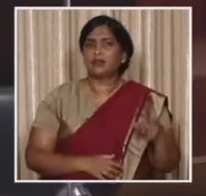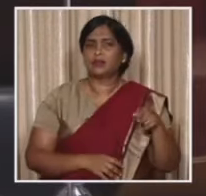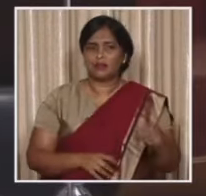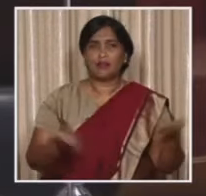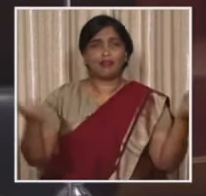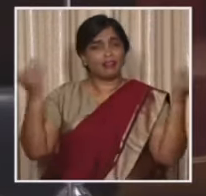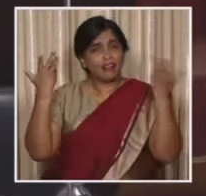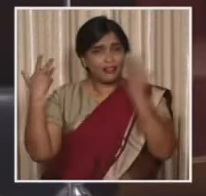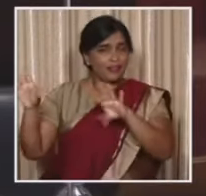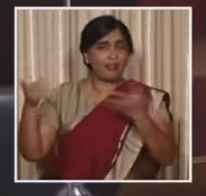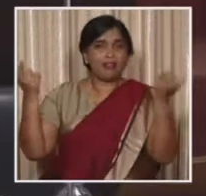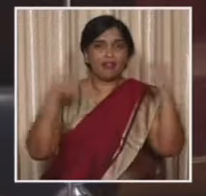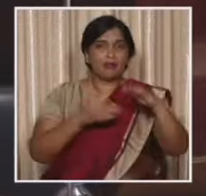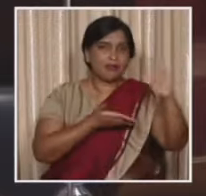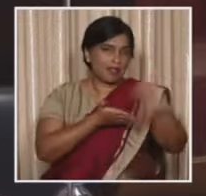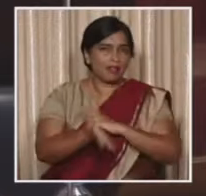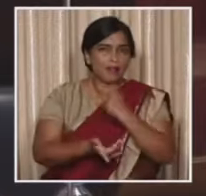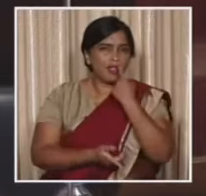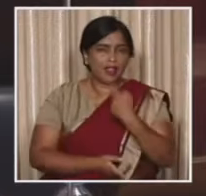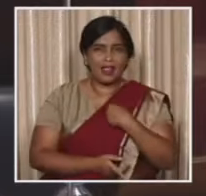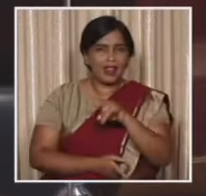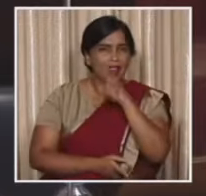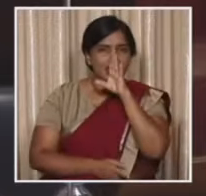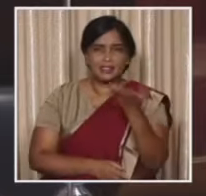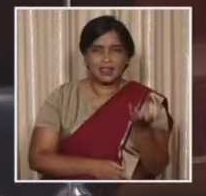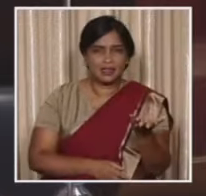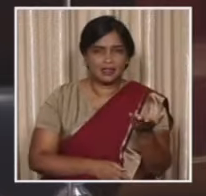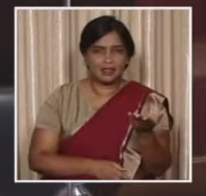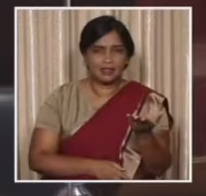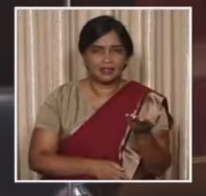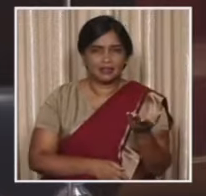dia illa, pes ayok illa, dia lanjut ada.